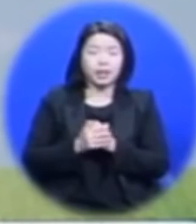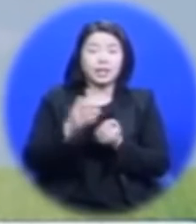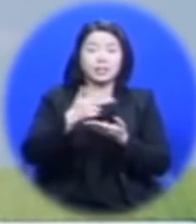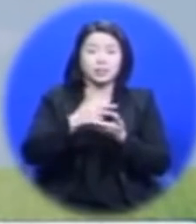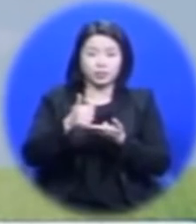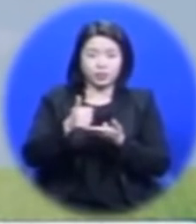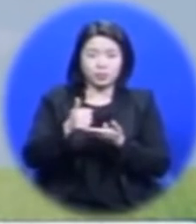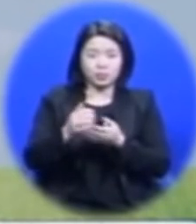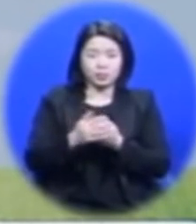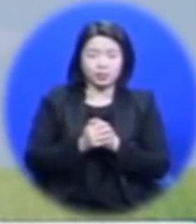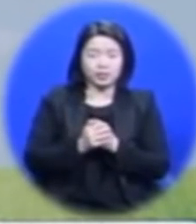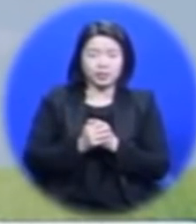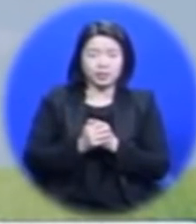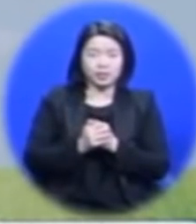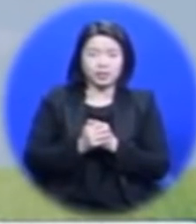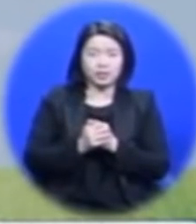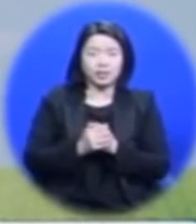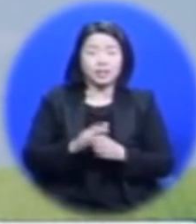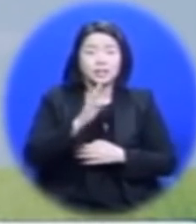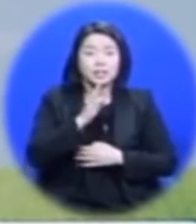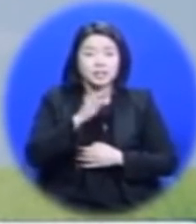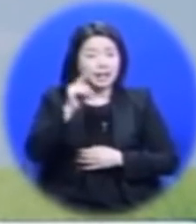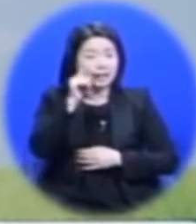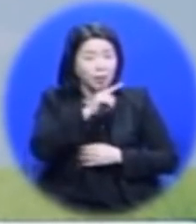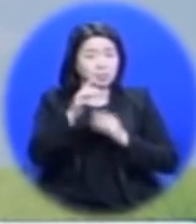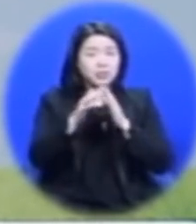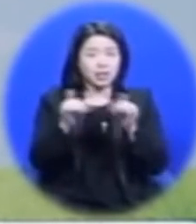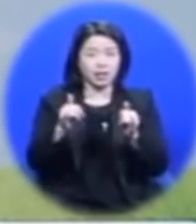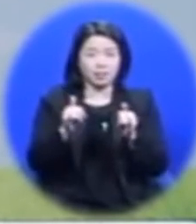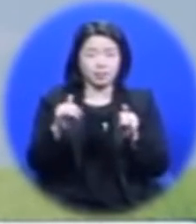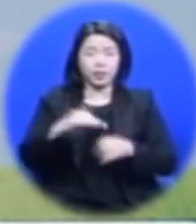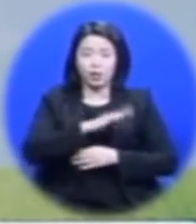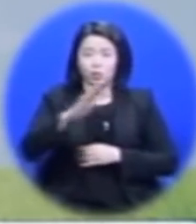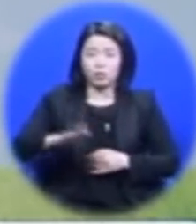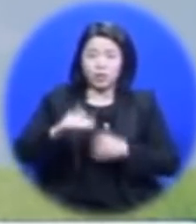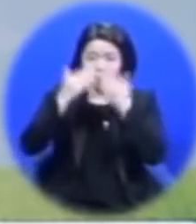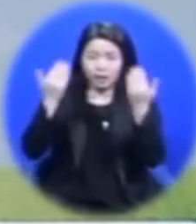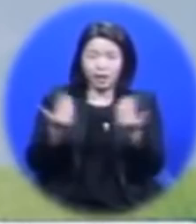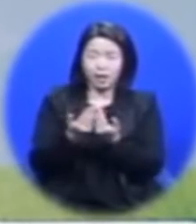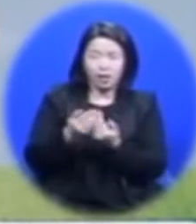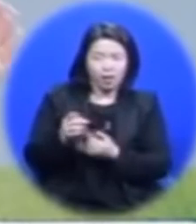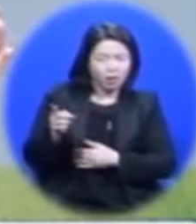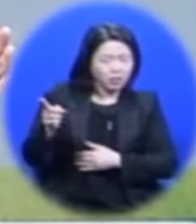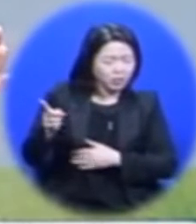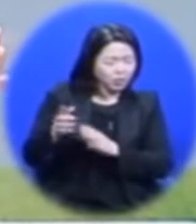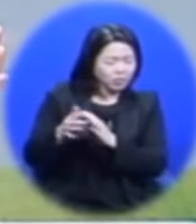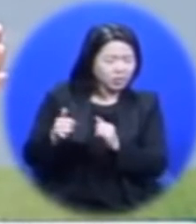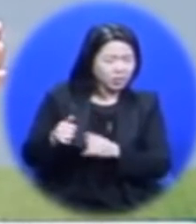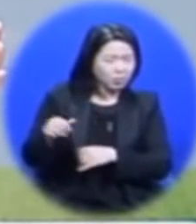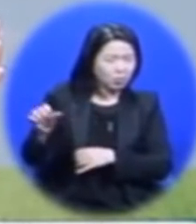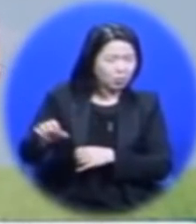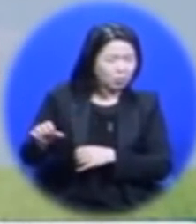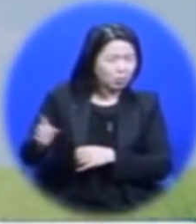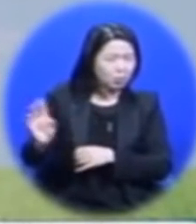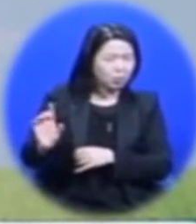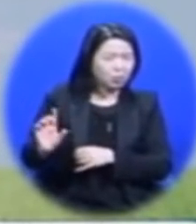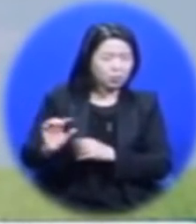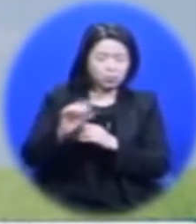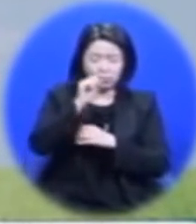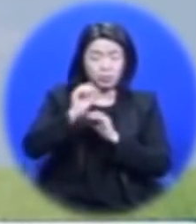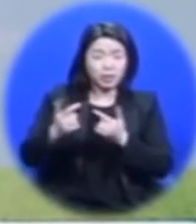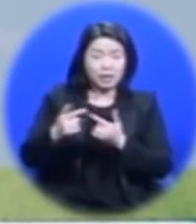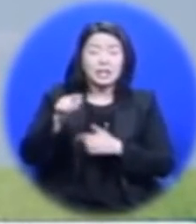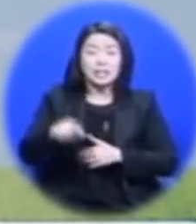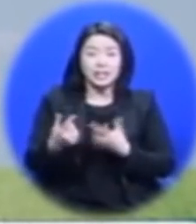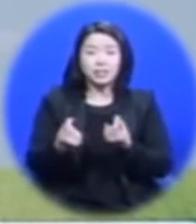주님은 진짜 나쁜 사람, 우리가 다 저런 사람은 정말 저질이야,